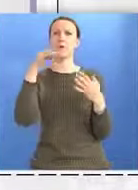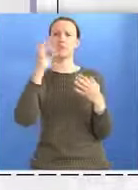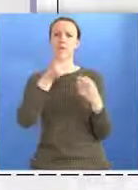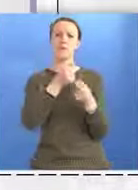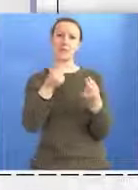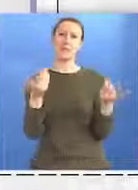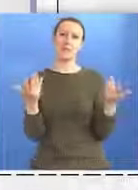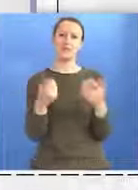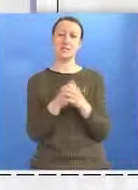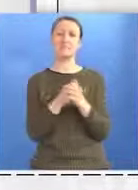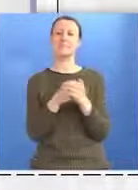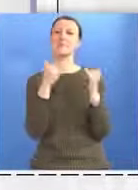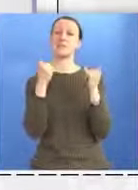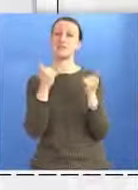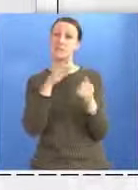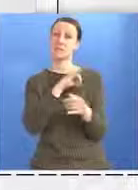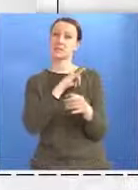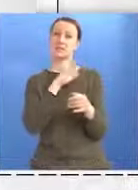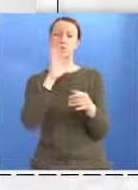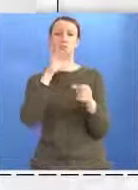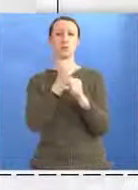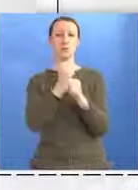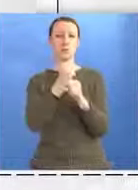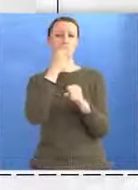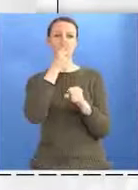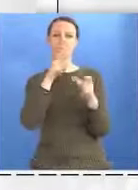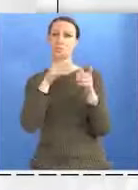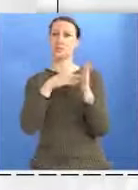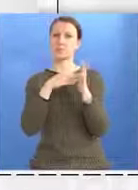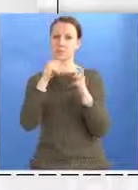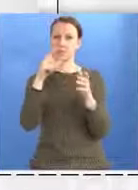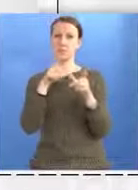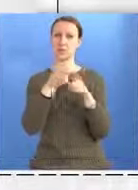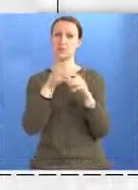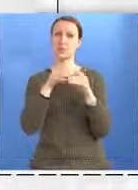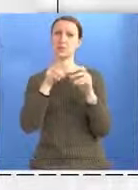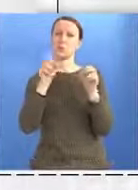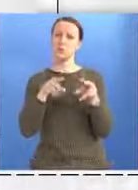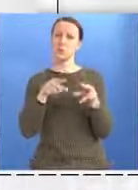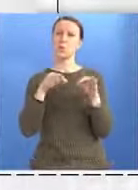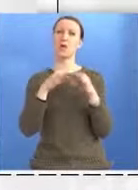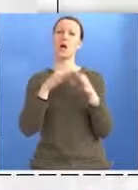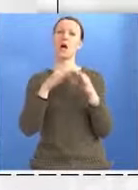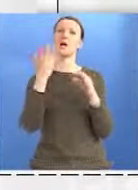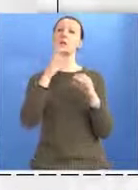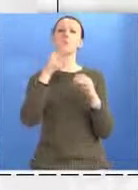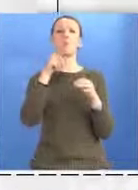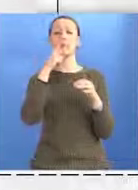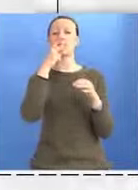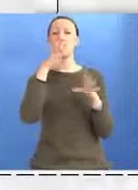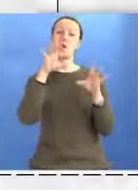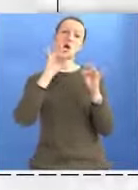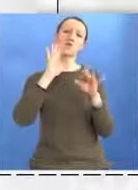o financijama. Trenutno svi zainteresirani mogu vaše radove pogledati u multimedijalnom centru Luka u Puli, da. A generalno gdje se